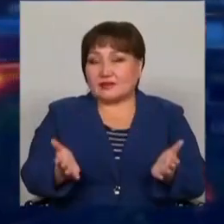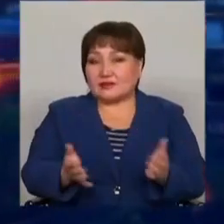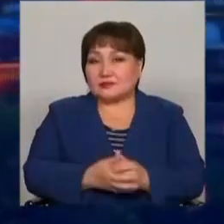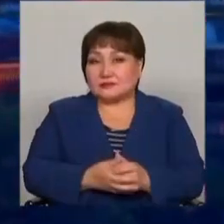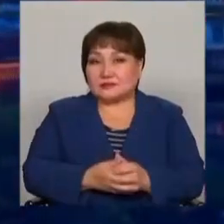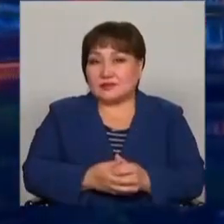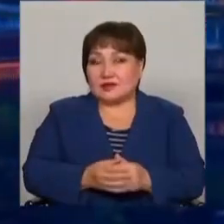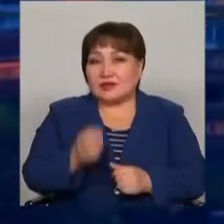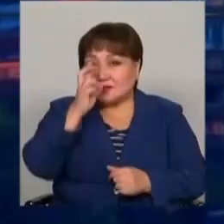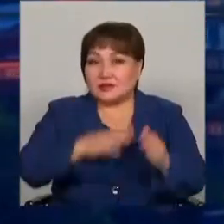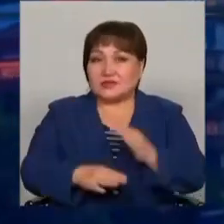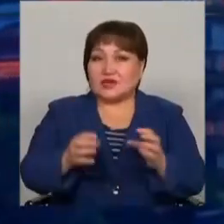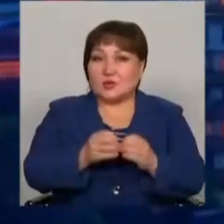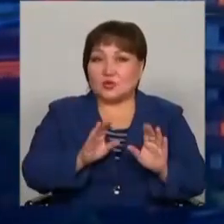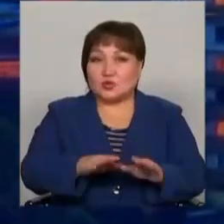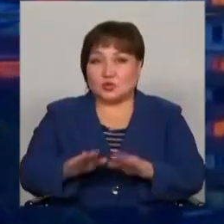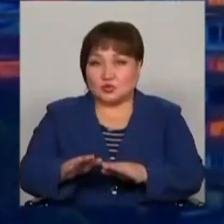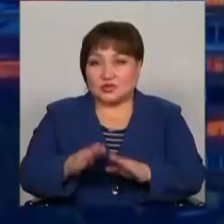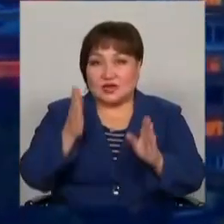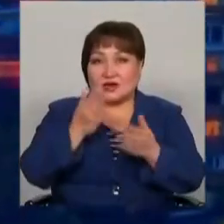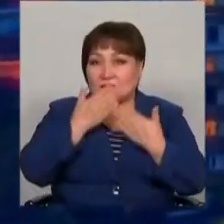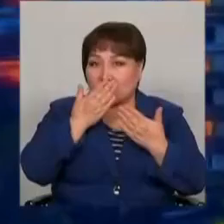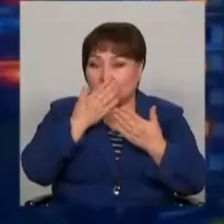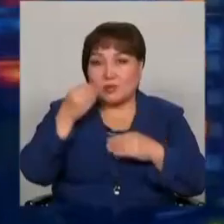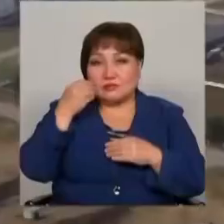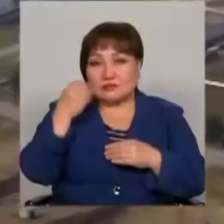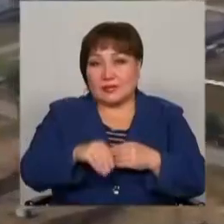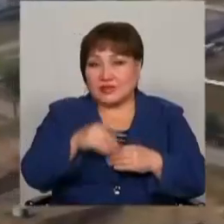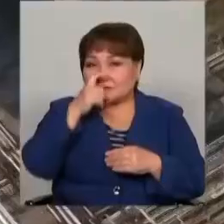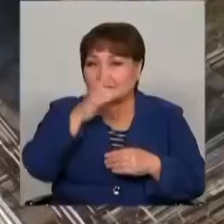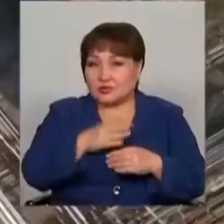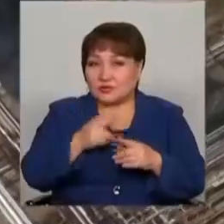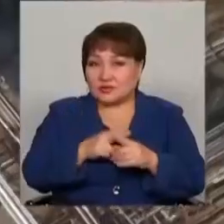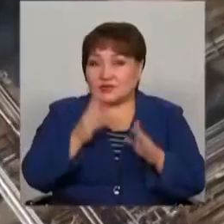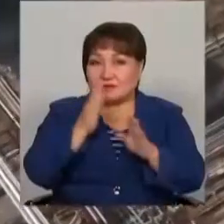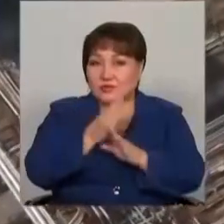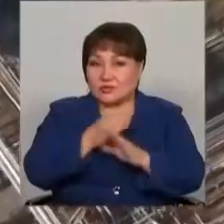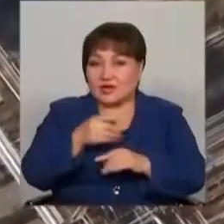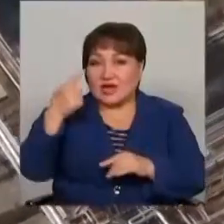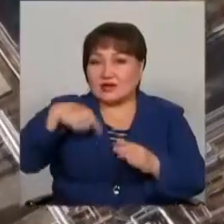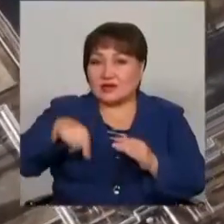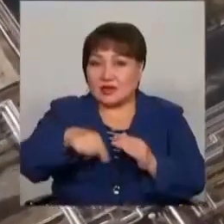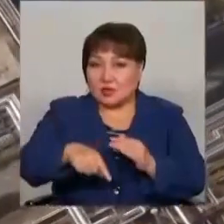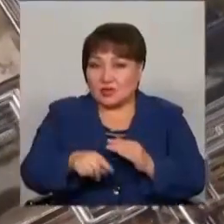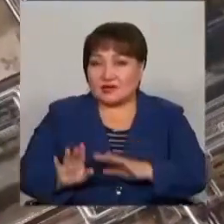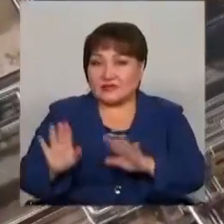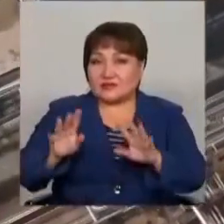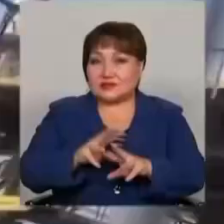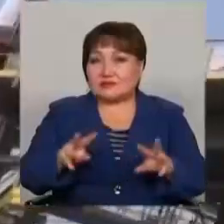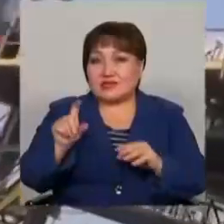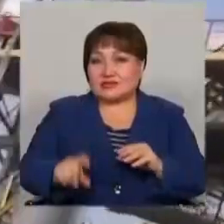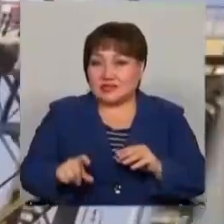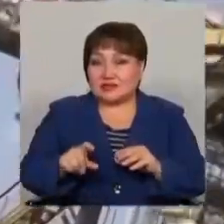Ал еліміздегі 10 өңірде ауа сапасы нашар. Ол туралы экология, геология және табиғи ресурстар вице-министрі Зульфия Сүлейменова